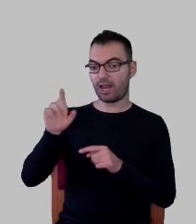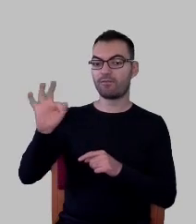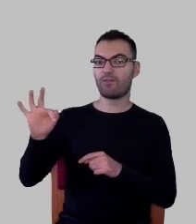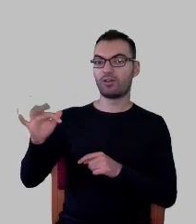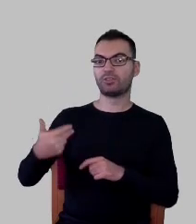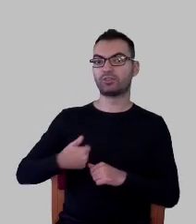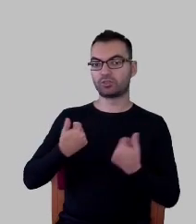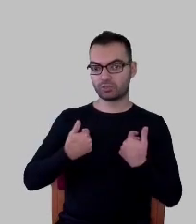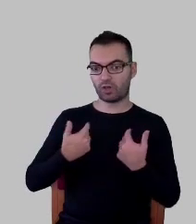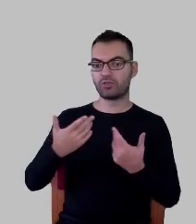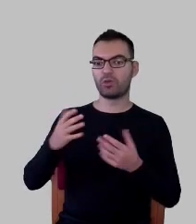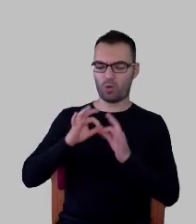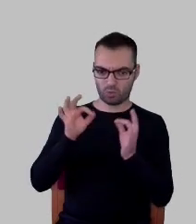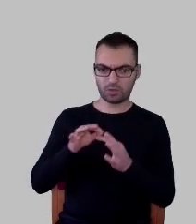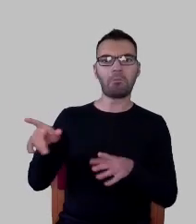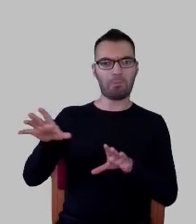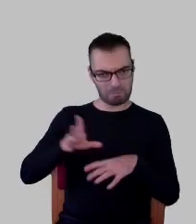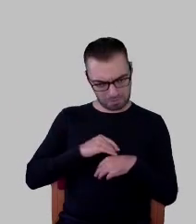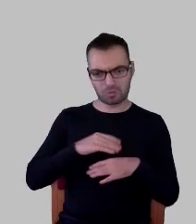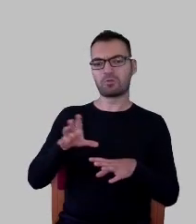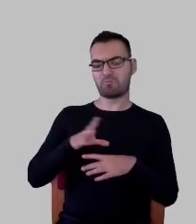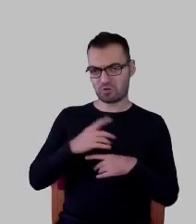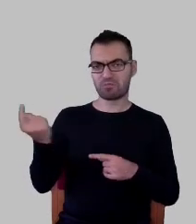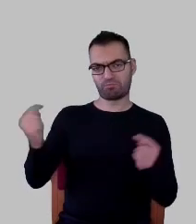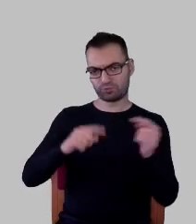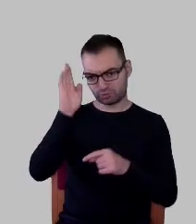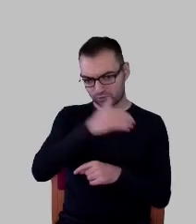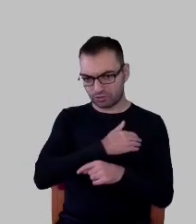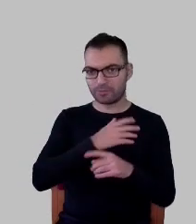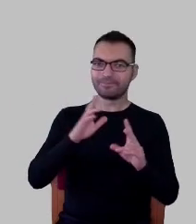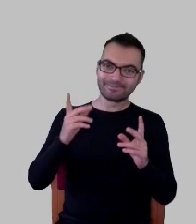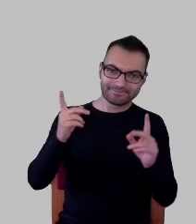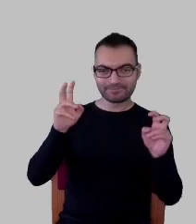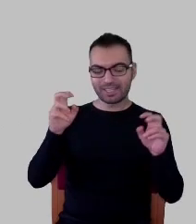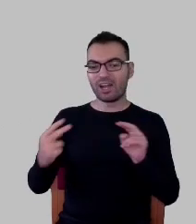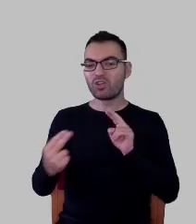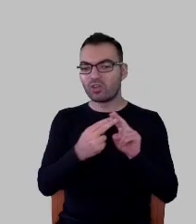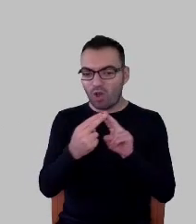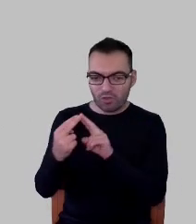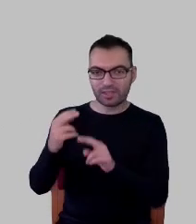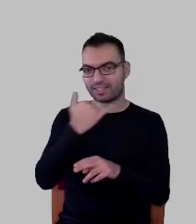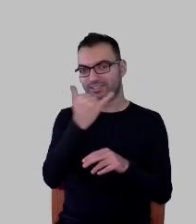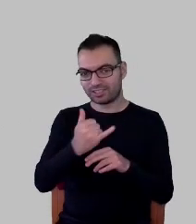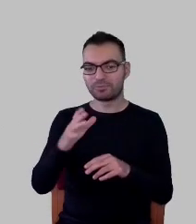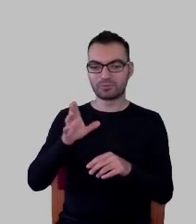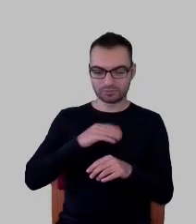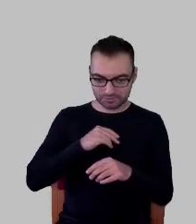zdrowia pozwala na to, aby się pojawiał w szkole, żeby jakieś kontakty też takie fizyczne,